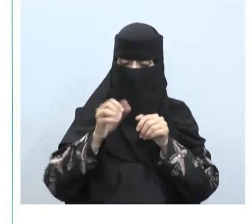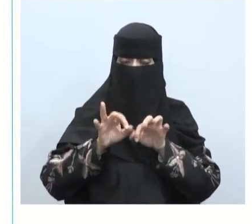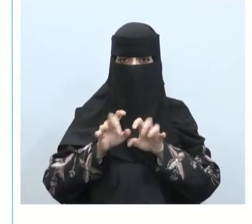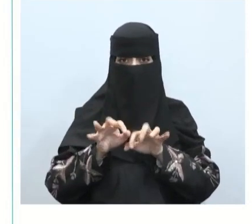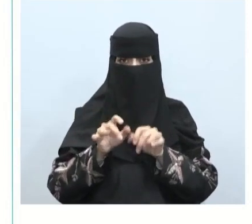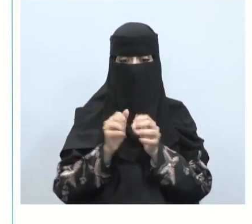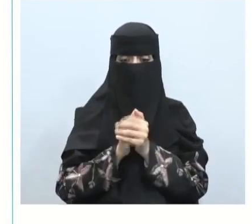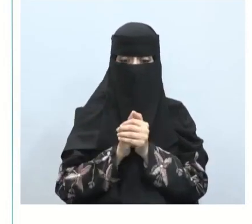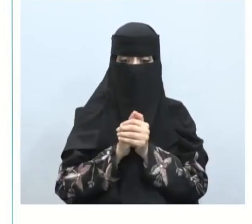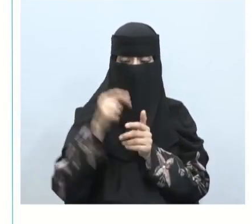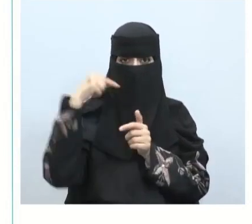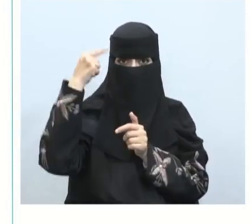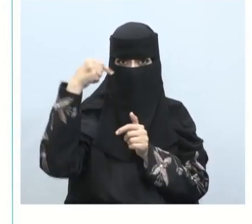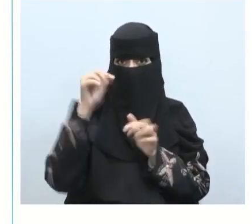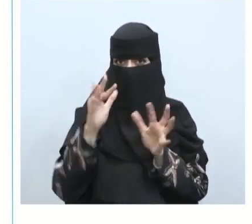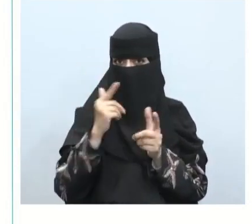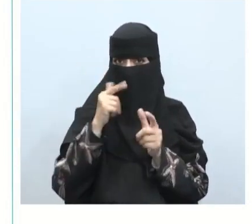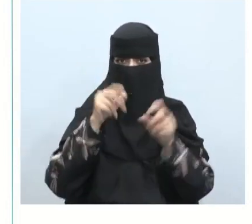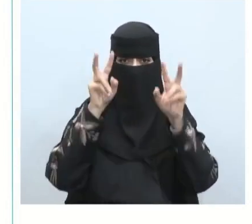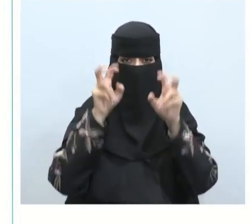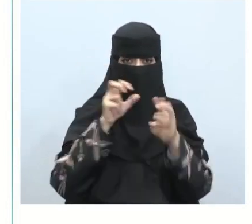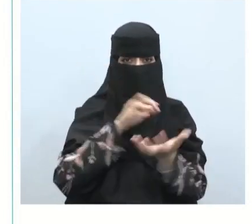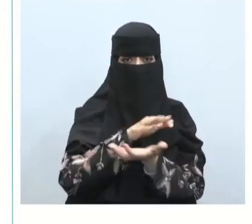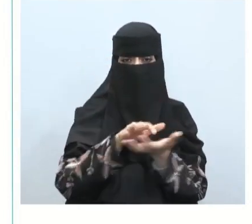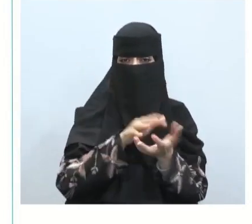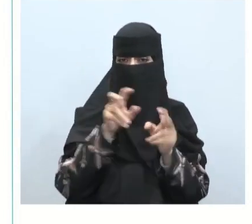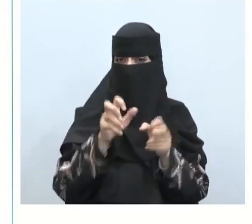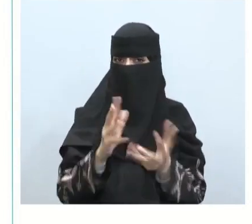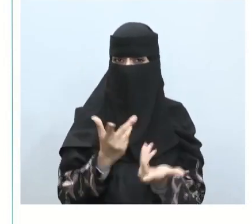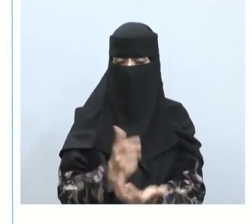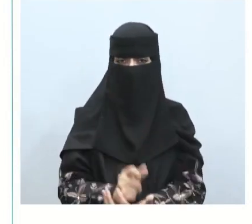الحاسب نفكر ما هي الحلول لمثل هذه